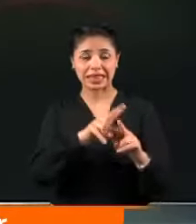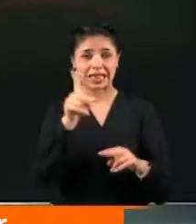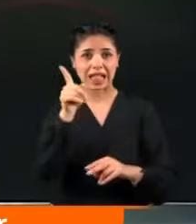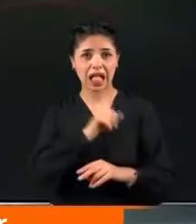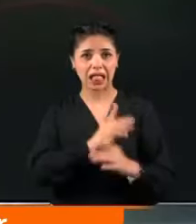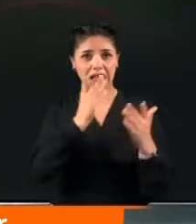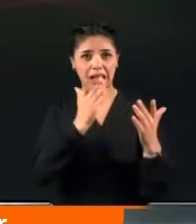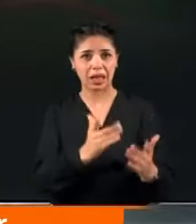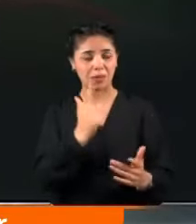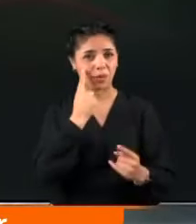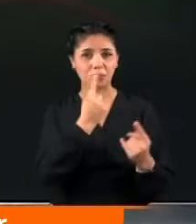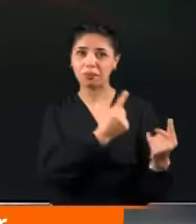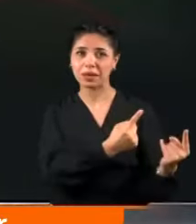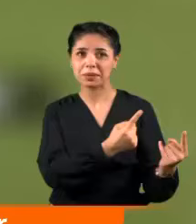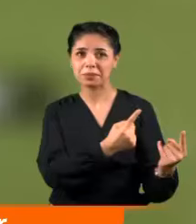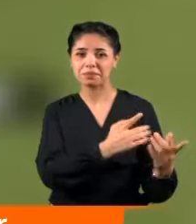kabul etti.